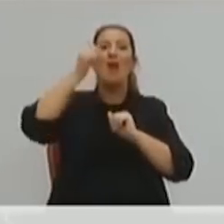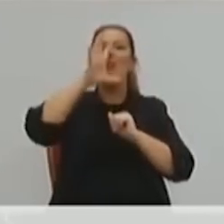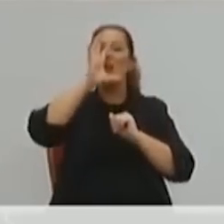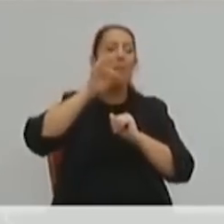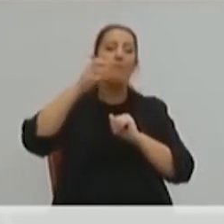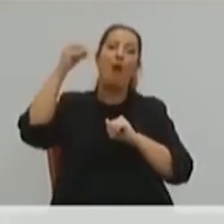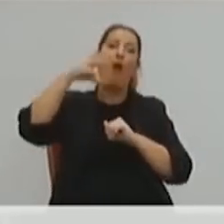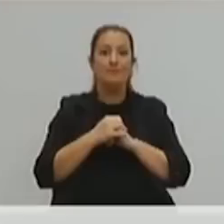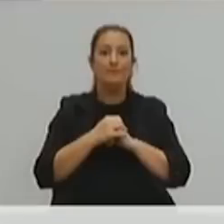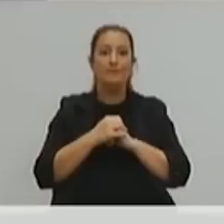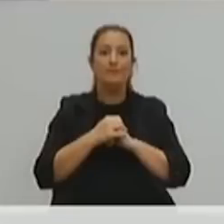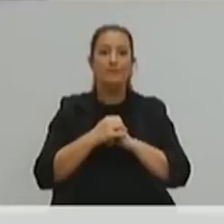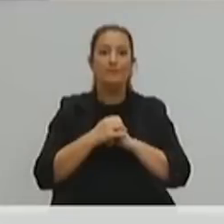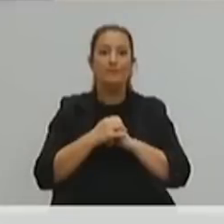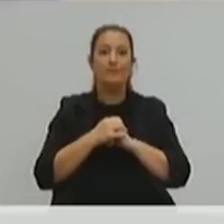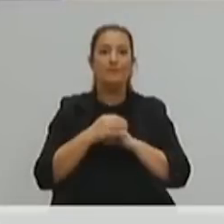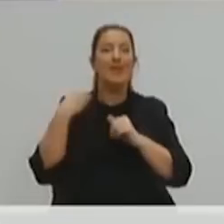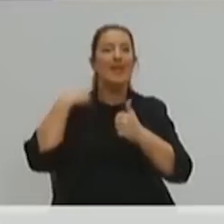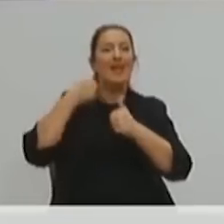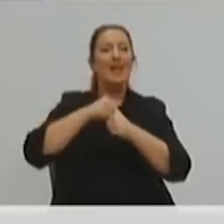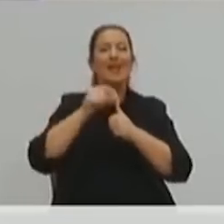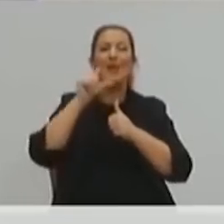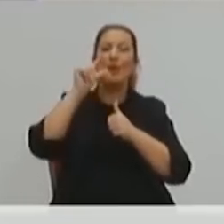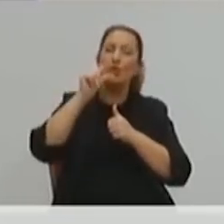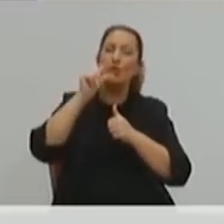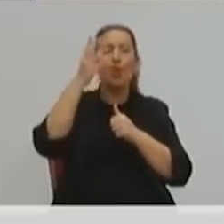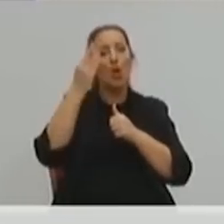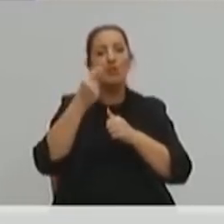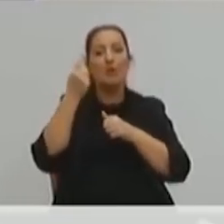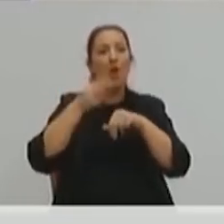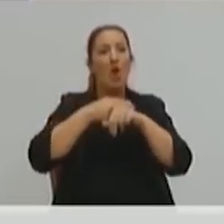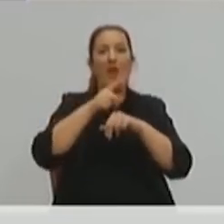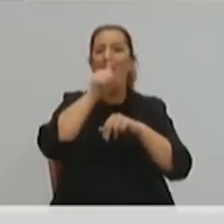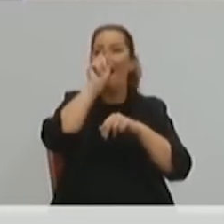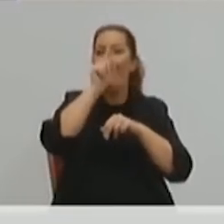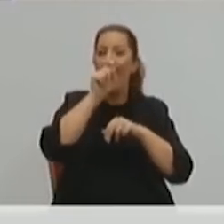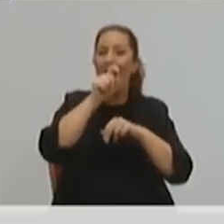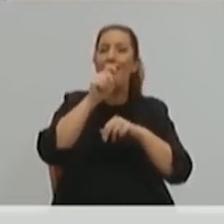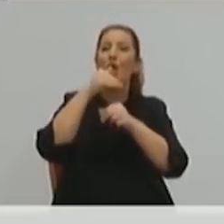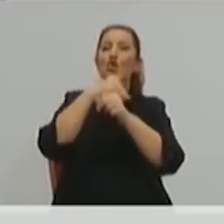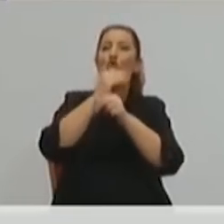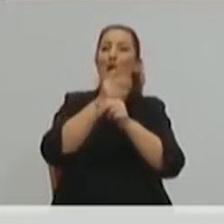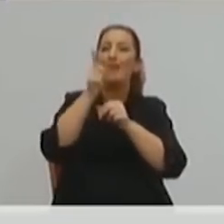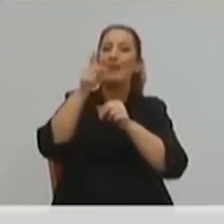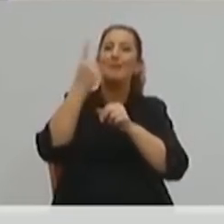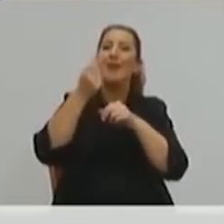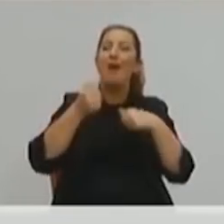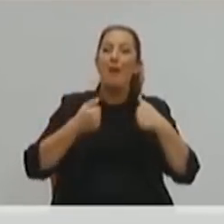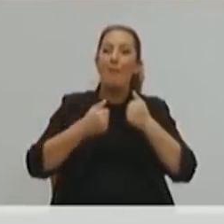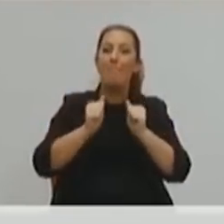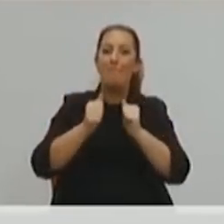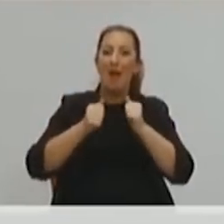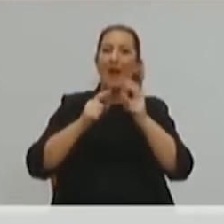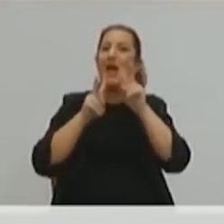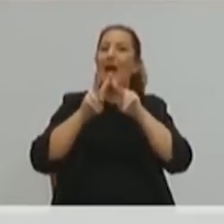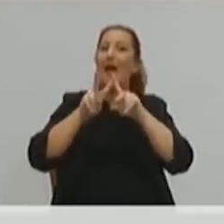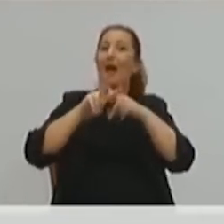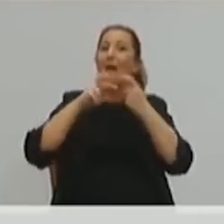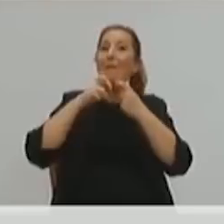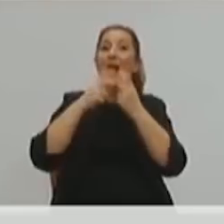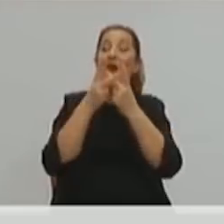Parti. Yine küçük de olsa bir örnek. Kartal Soğanlık'ta bir park alanı imar açılması. Sayın